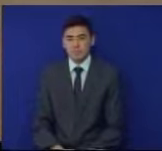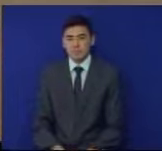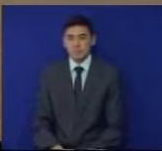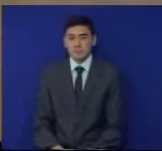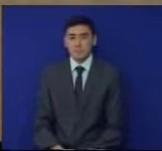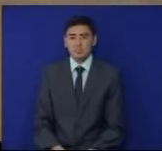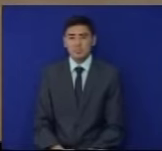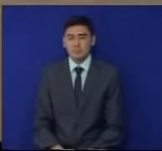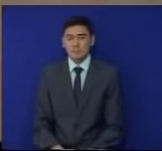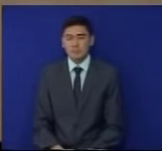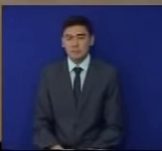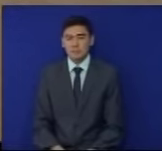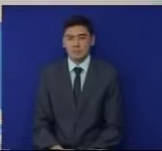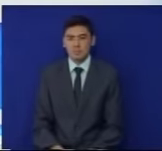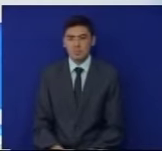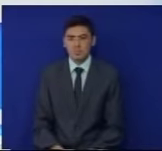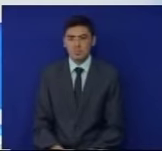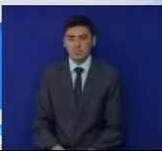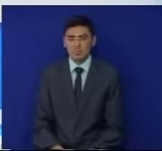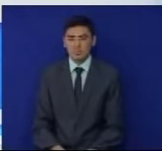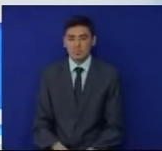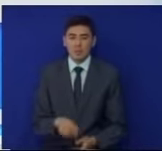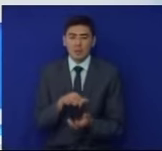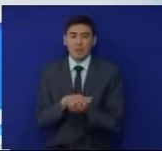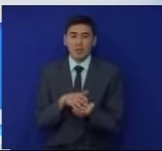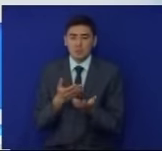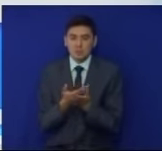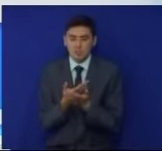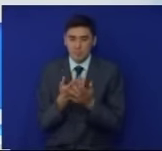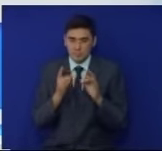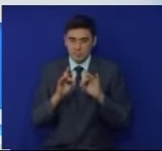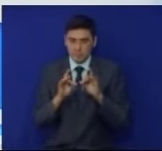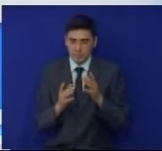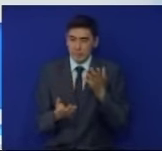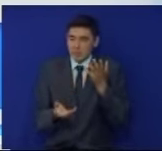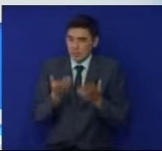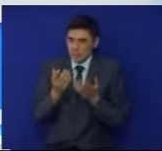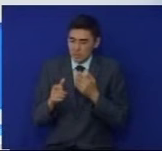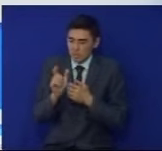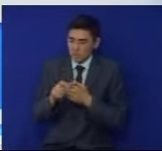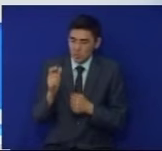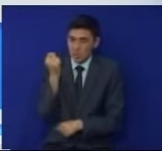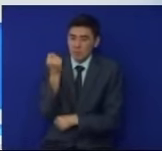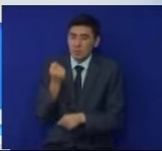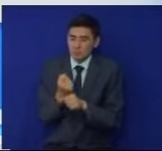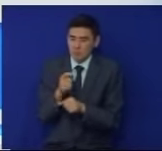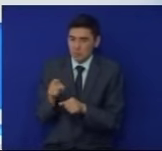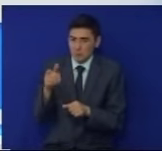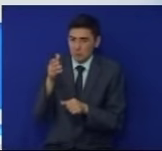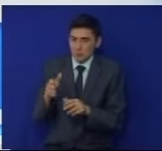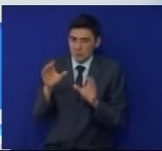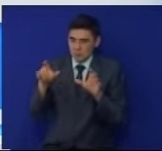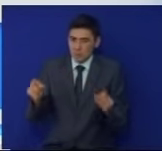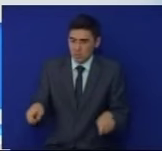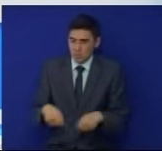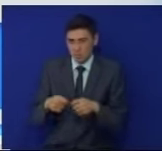Секенов, Серик Нуртазинов, телеканал «Семей». Продолжаем выпуск. За коррупционные действия подчиненных необходимо привлекать к ответственности